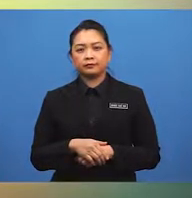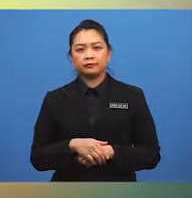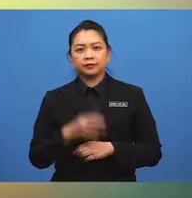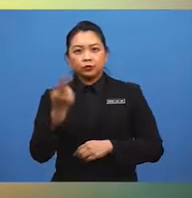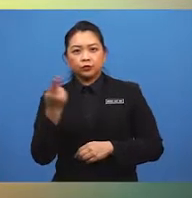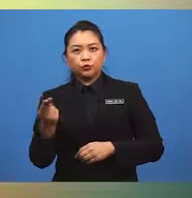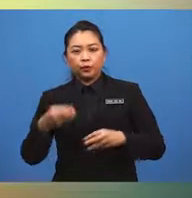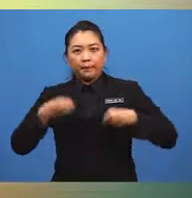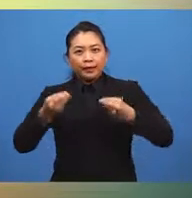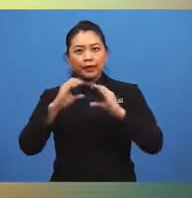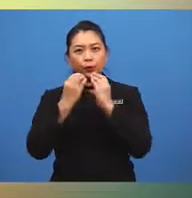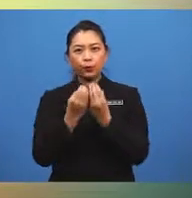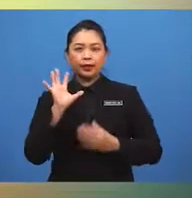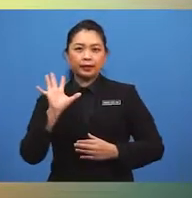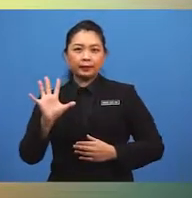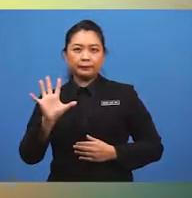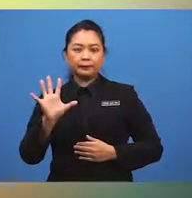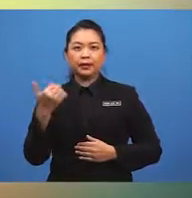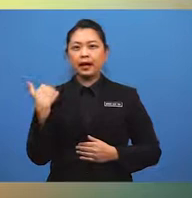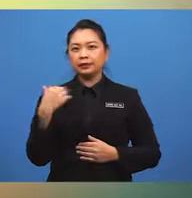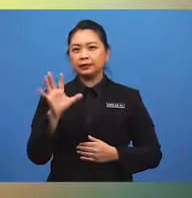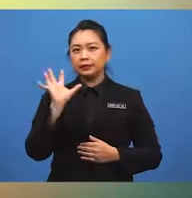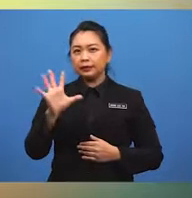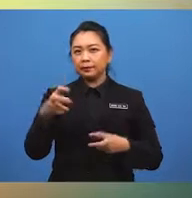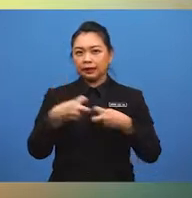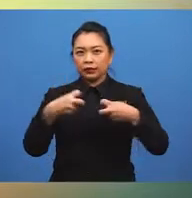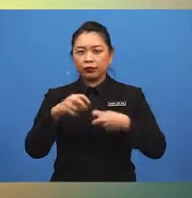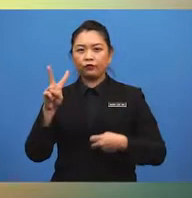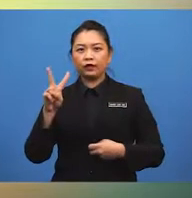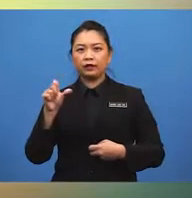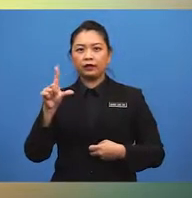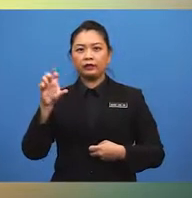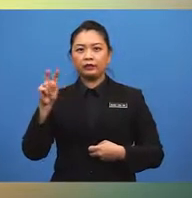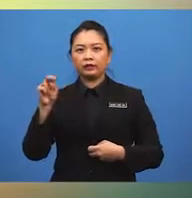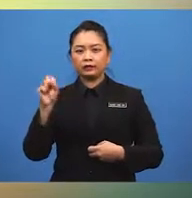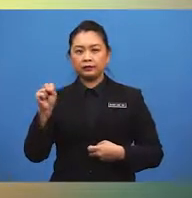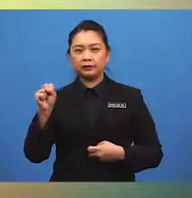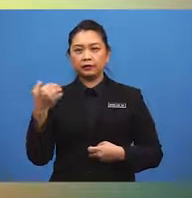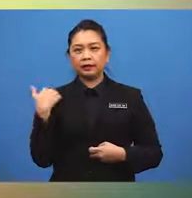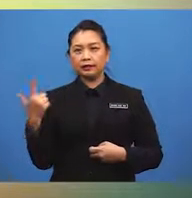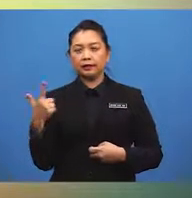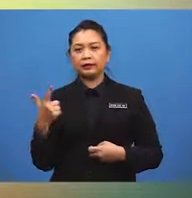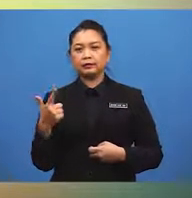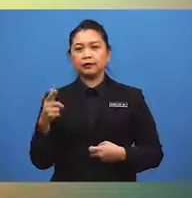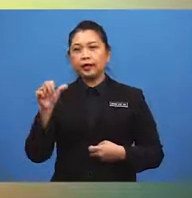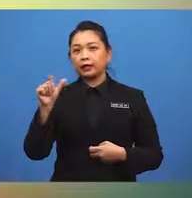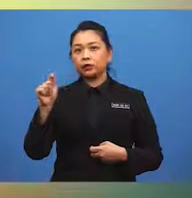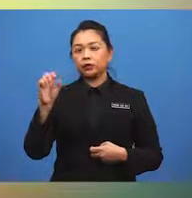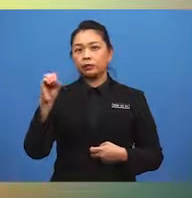Unsur bagi kumpulan 5 pula mempunyai 5 elektron valens, dikenali sebagai atom